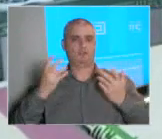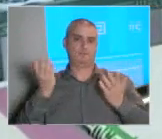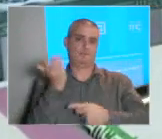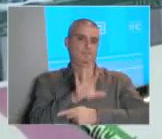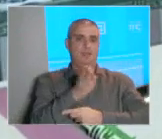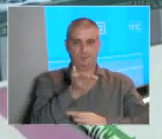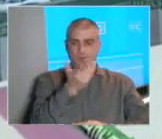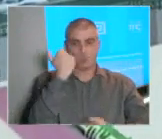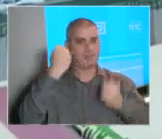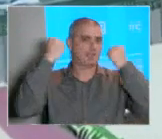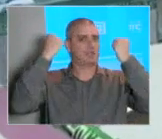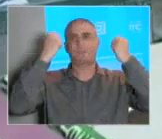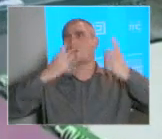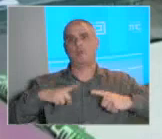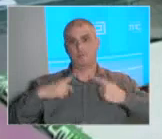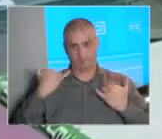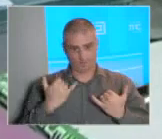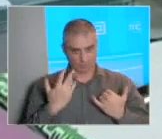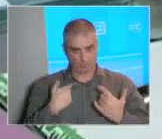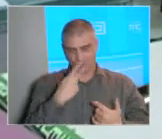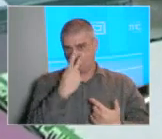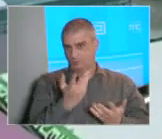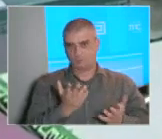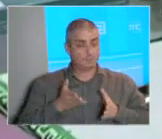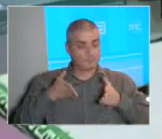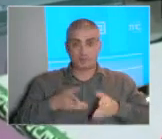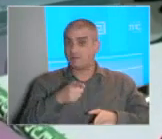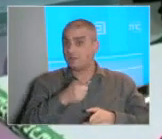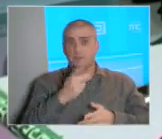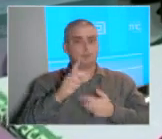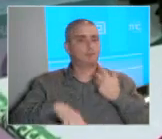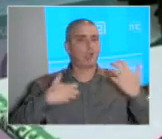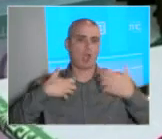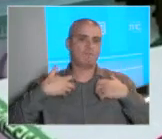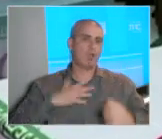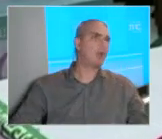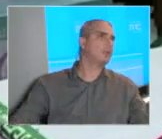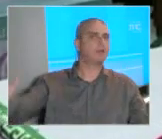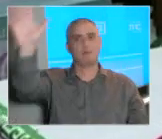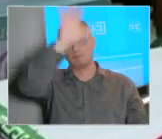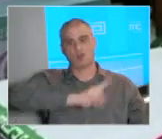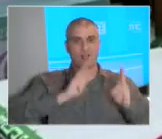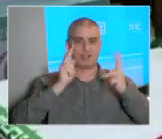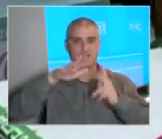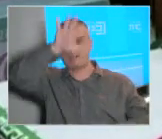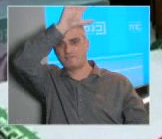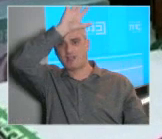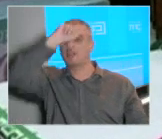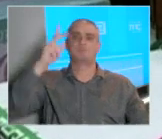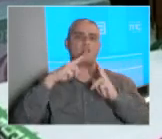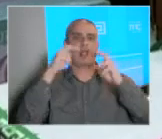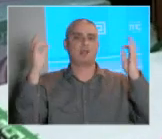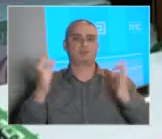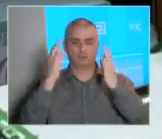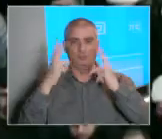המת, הוא היה גיבור על בחייו, ועכשיו אנחנו רואים שמסע הלוויה שלו זה סיבוב הופעות בכל עיראק ואיראן, בכל הערים